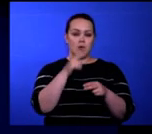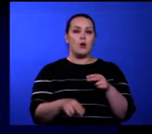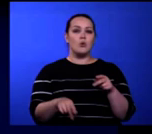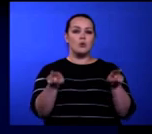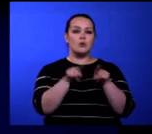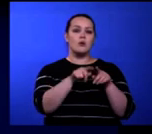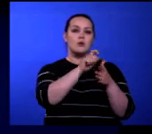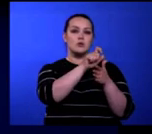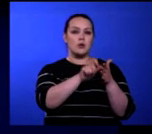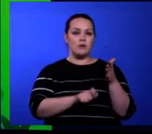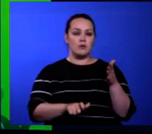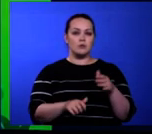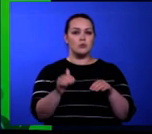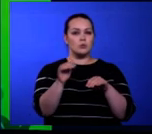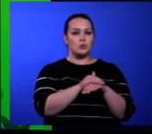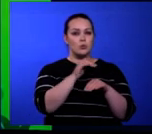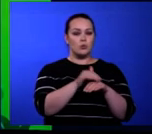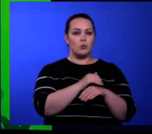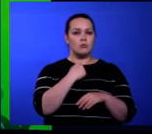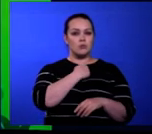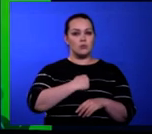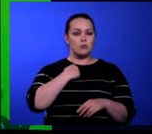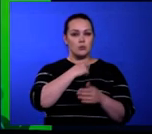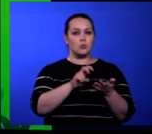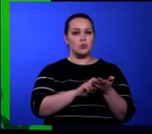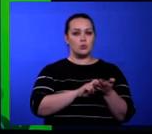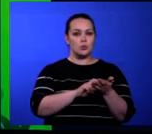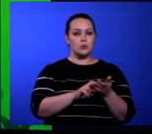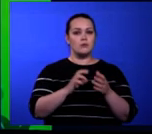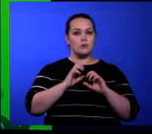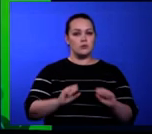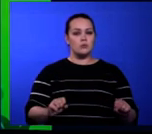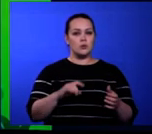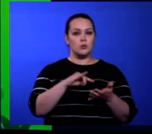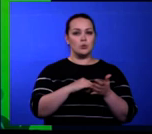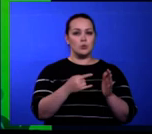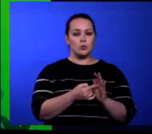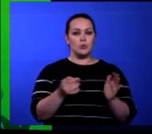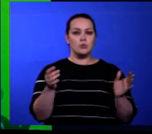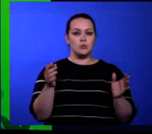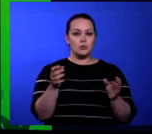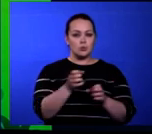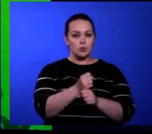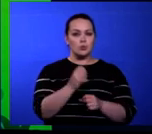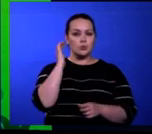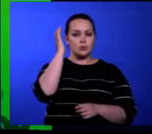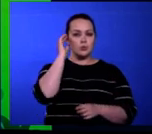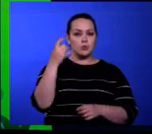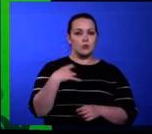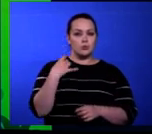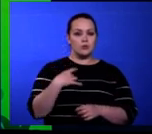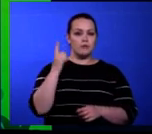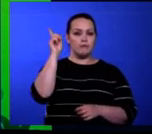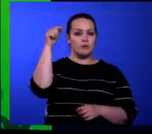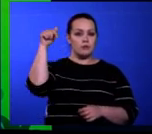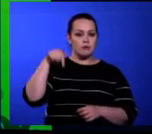стихами. Добрый, злой, трусливый, смелый, толстый, тонкий, черный, белый, вверх,